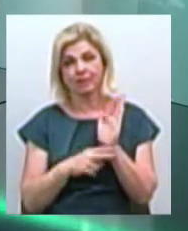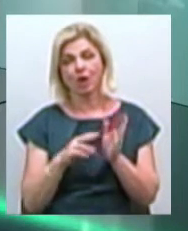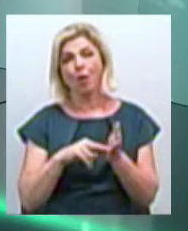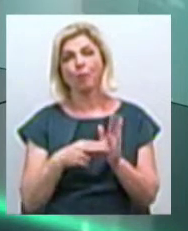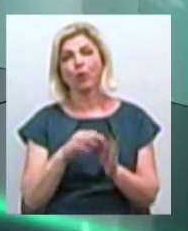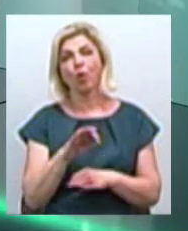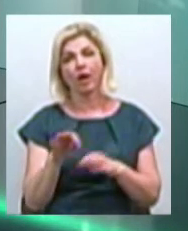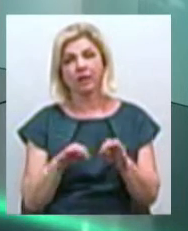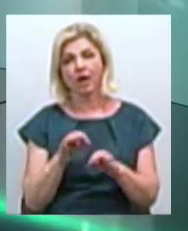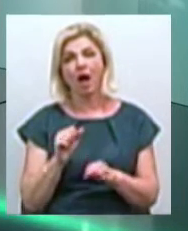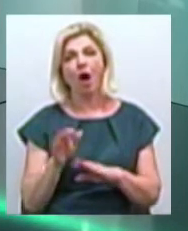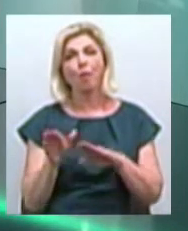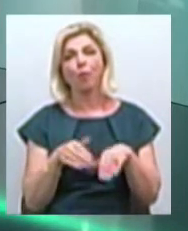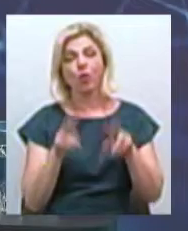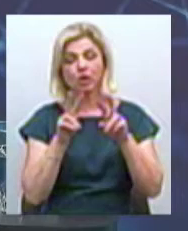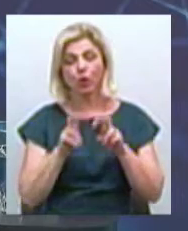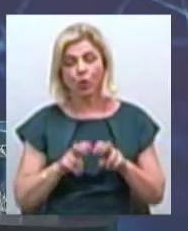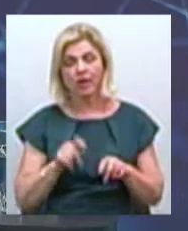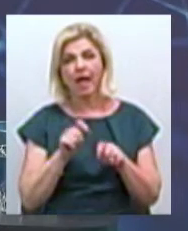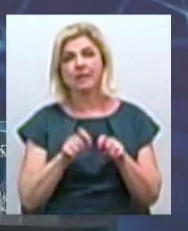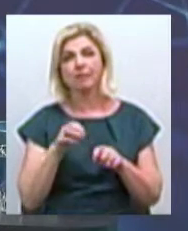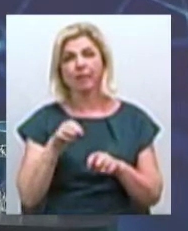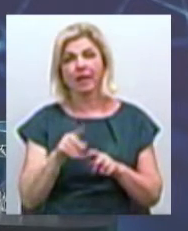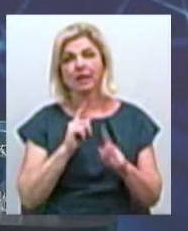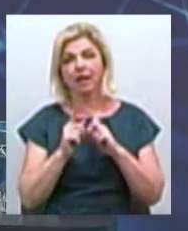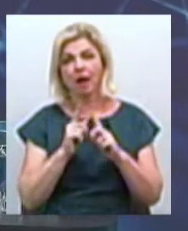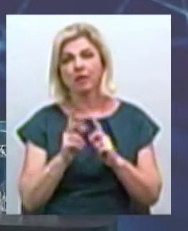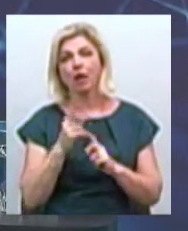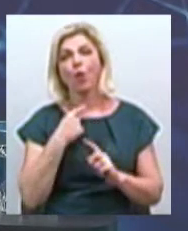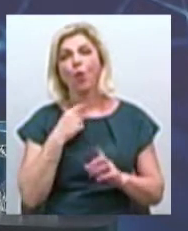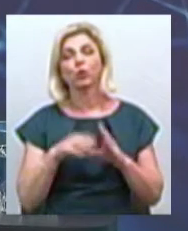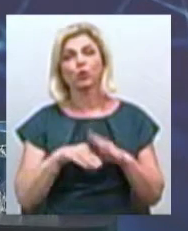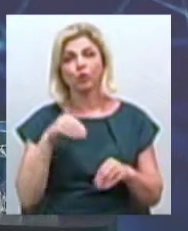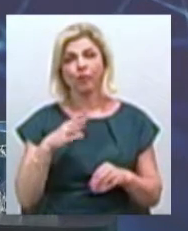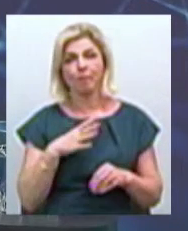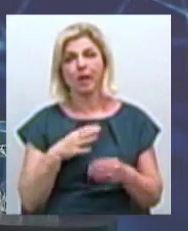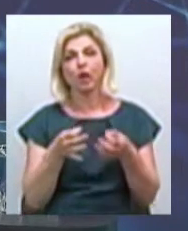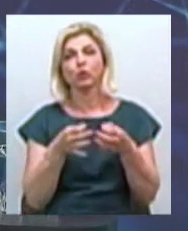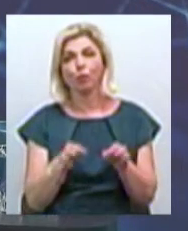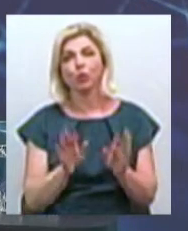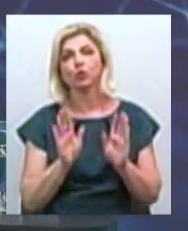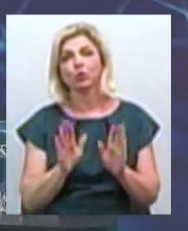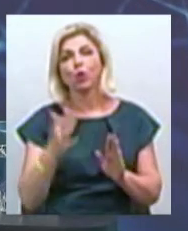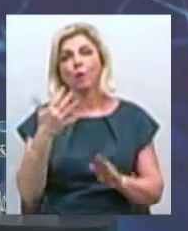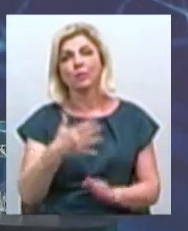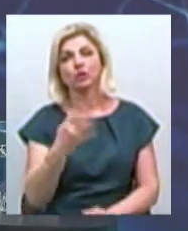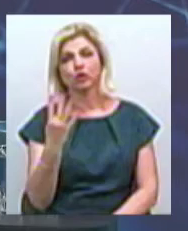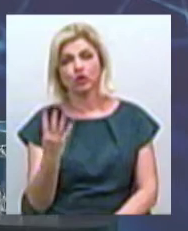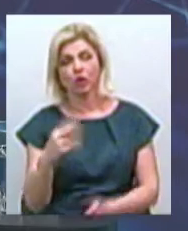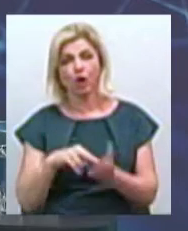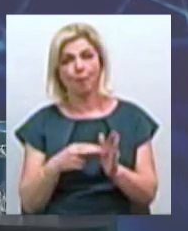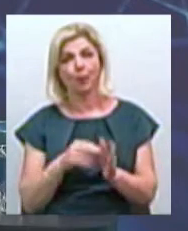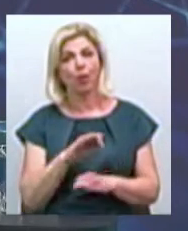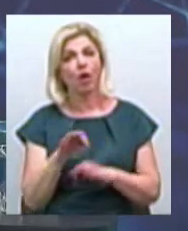проєктів. А після розгляду експертною радою до голосування були допущені лише 54